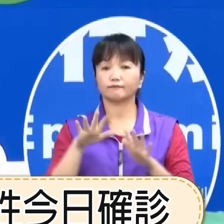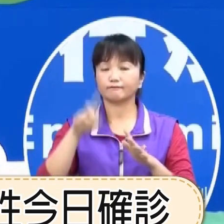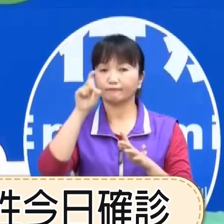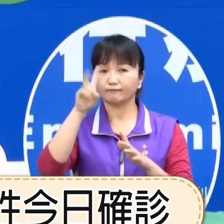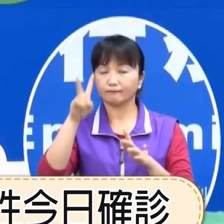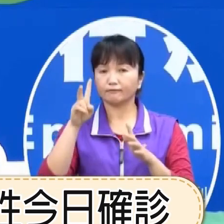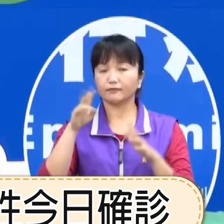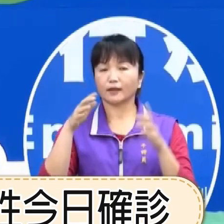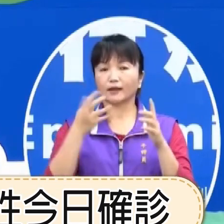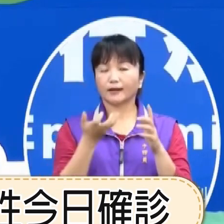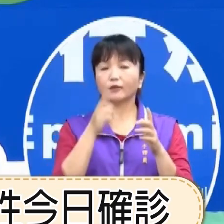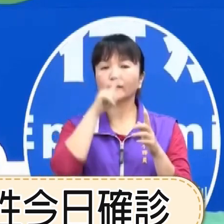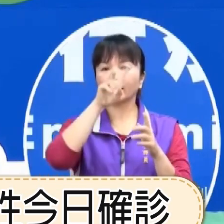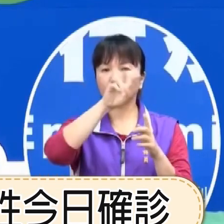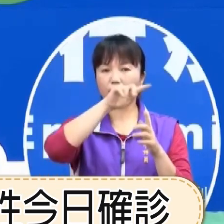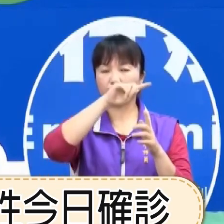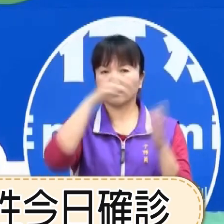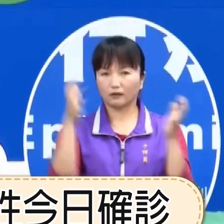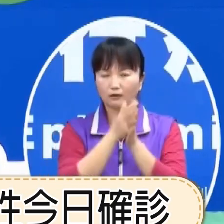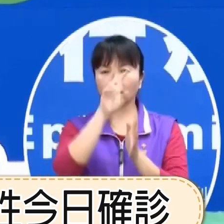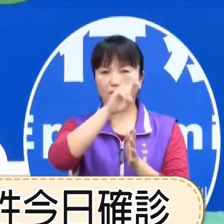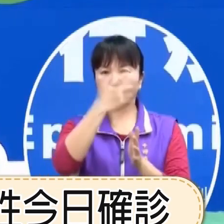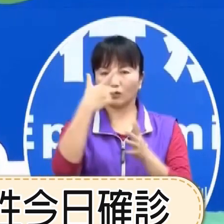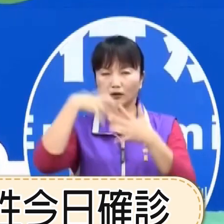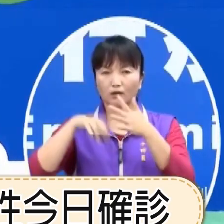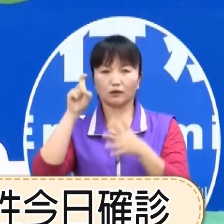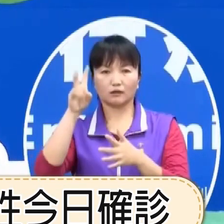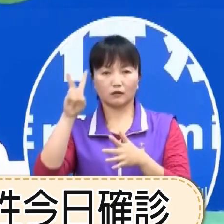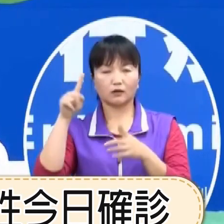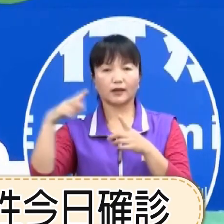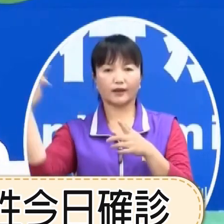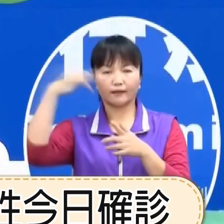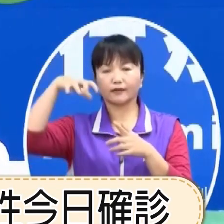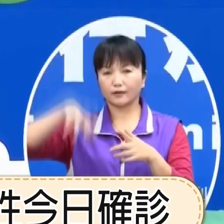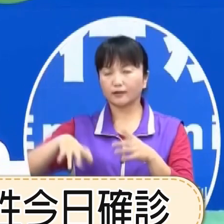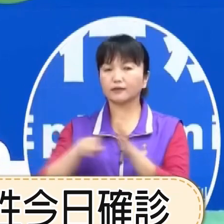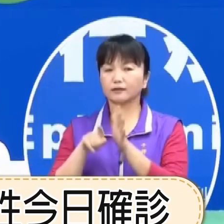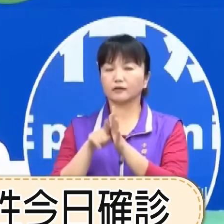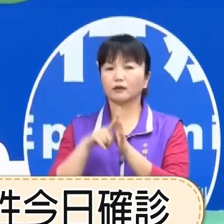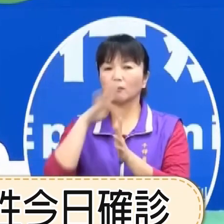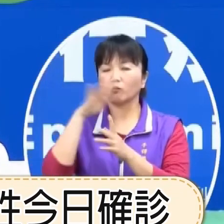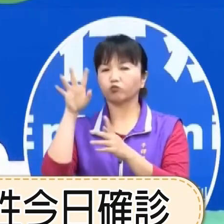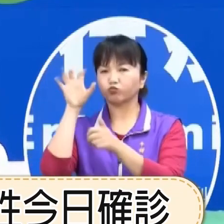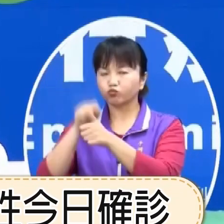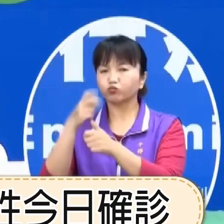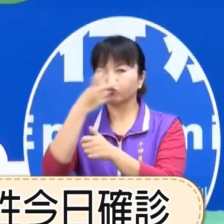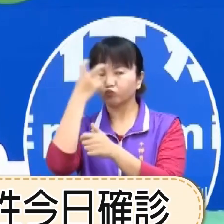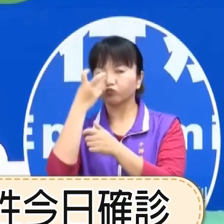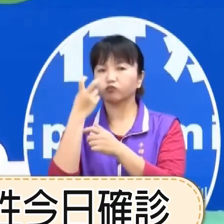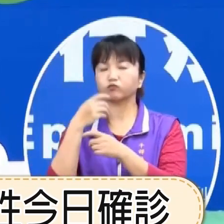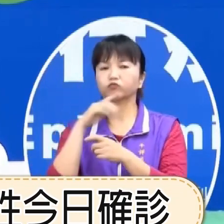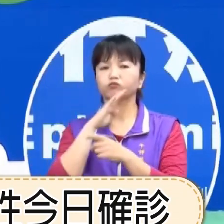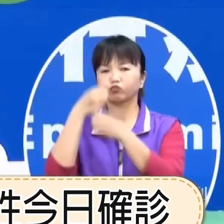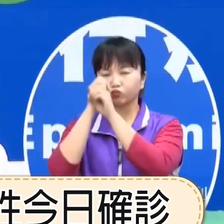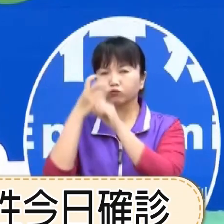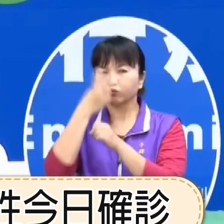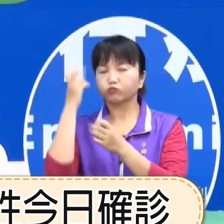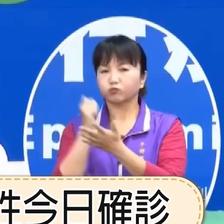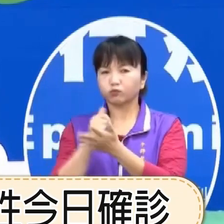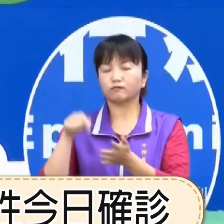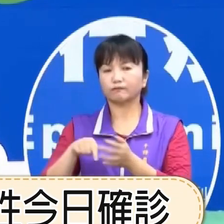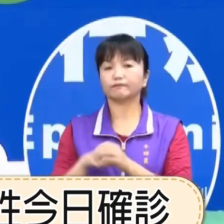有十二位，好，26例里面呢，应该是有12位是在机场里面被检疫的，哈，被裁剪